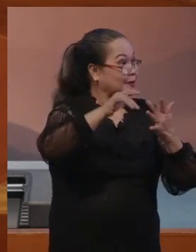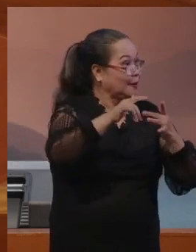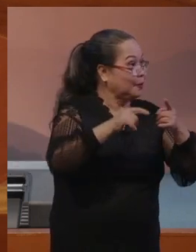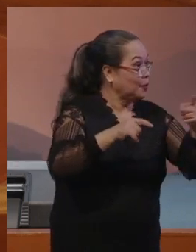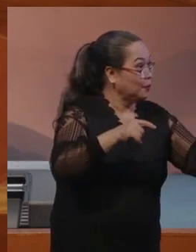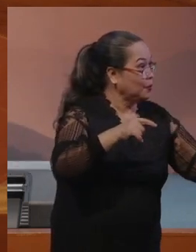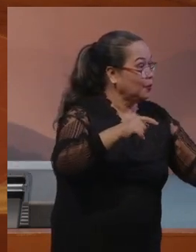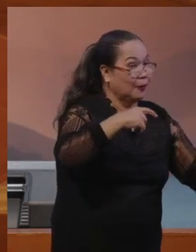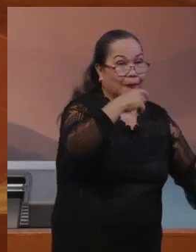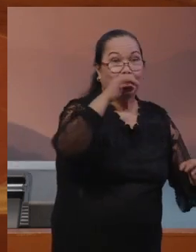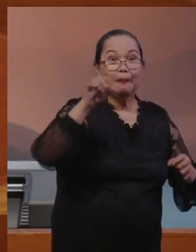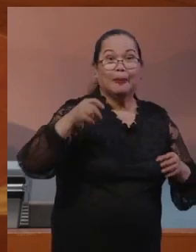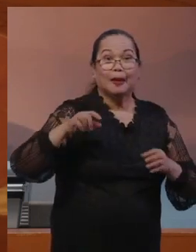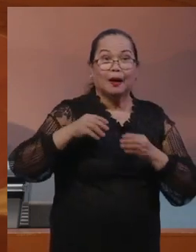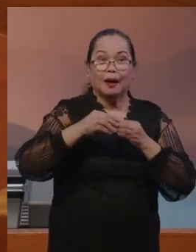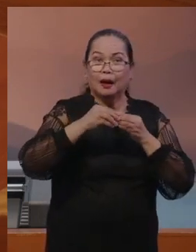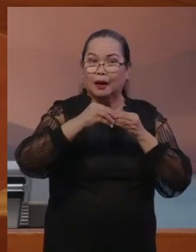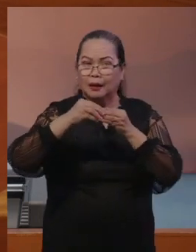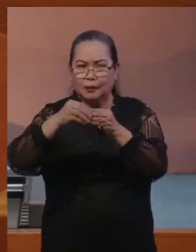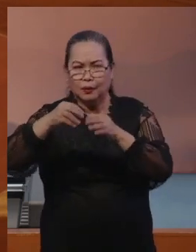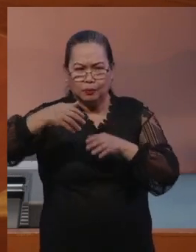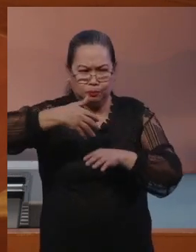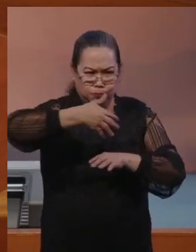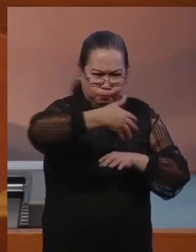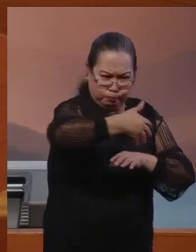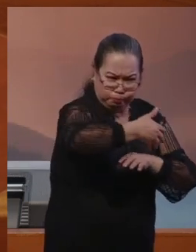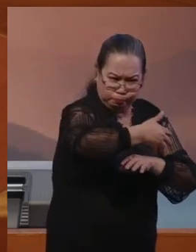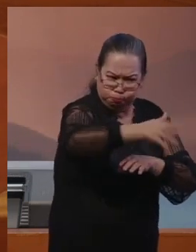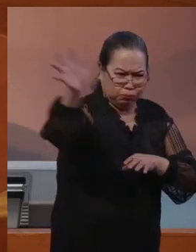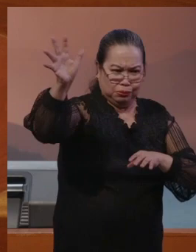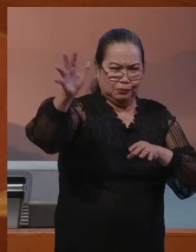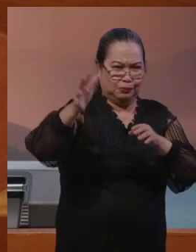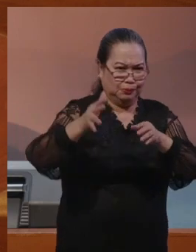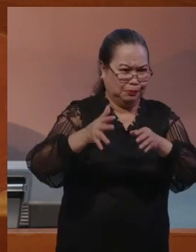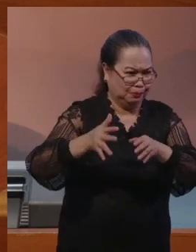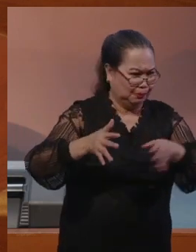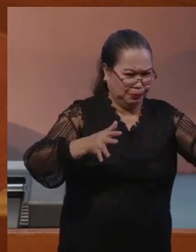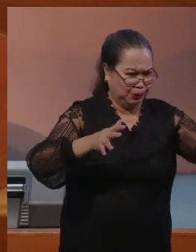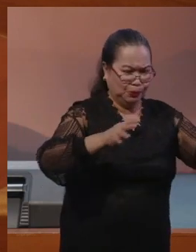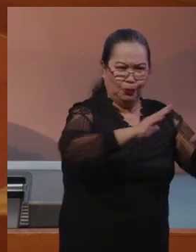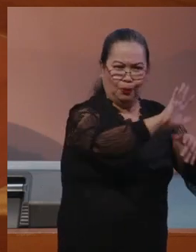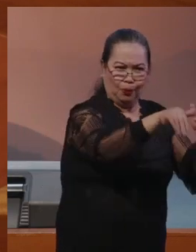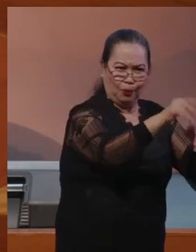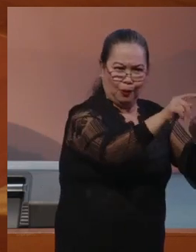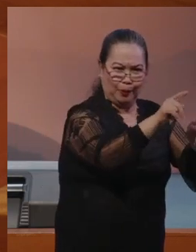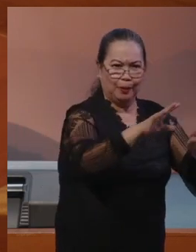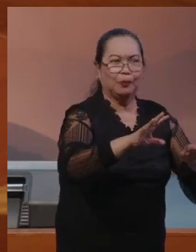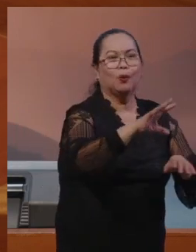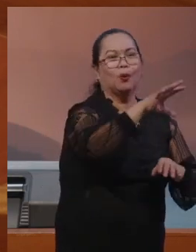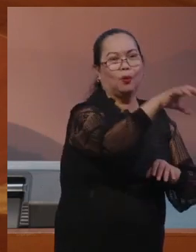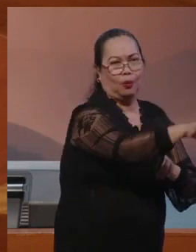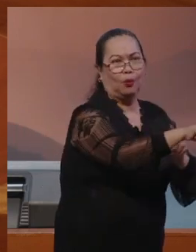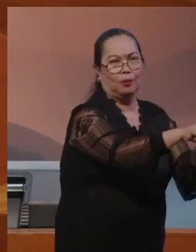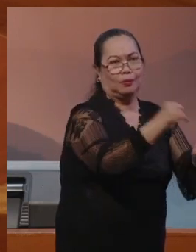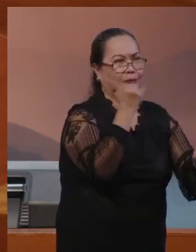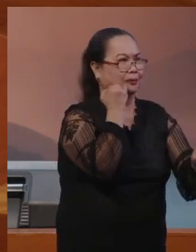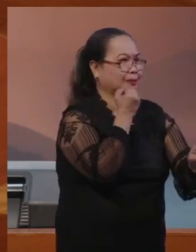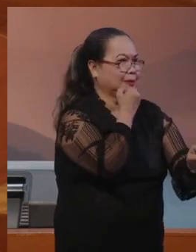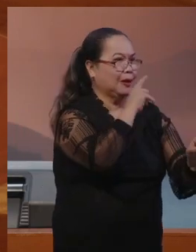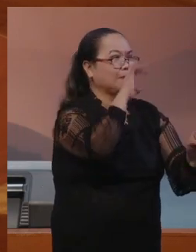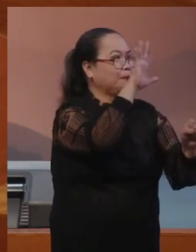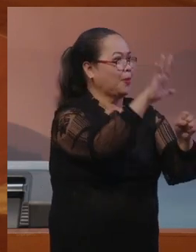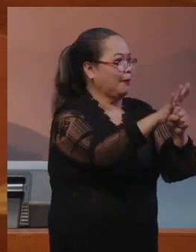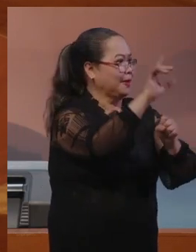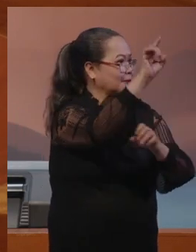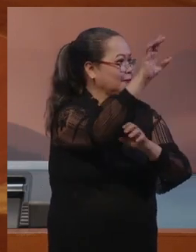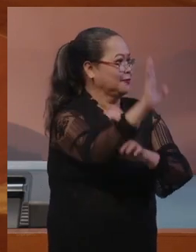will drive without fail, drive out from before you the Canaanites. Ito ang pangako ng